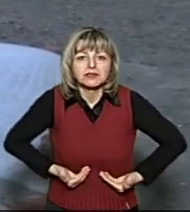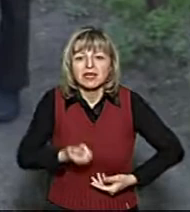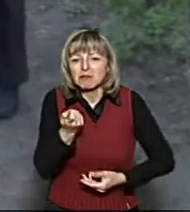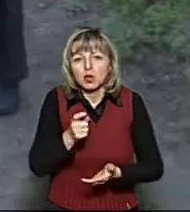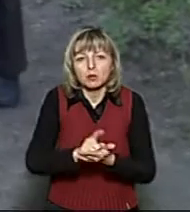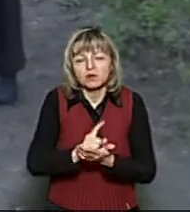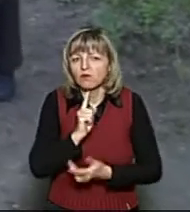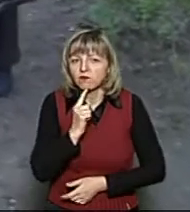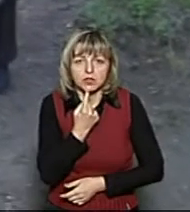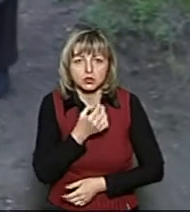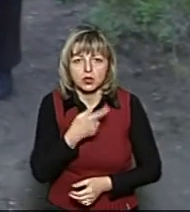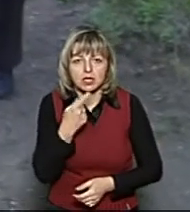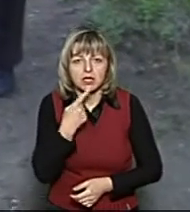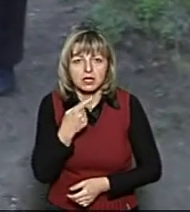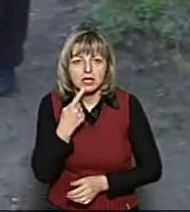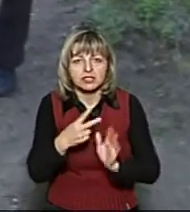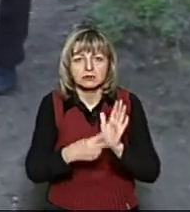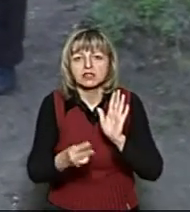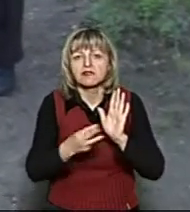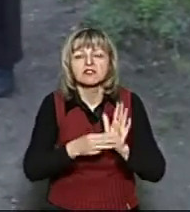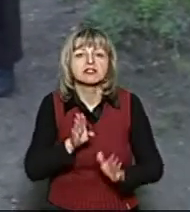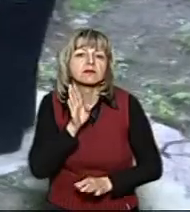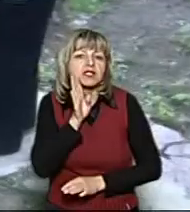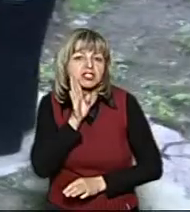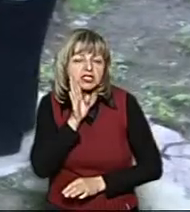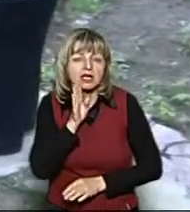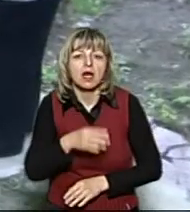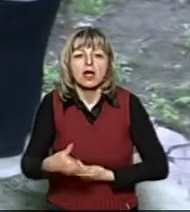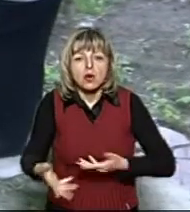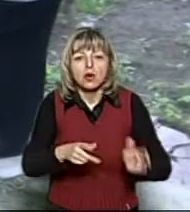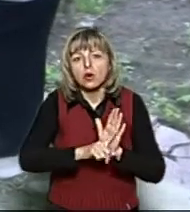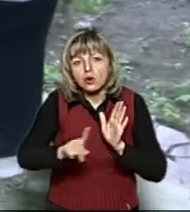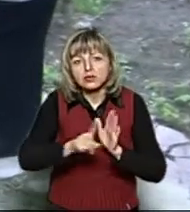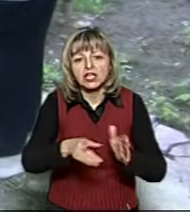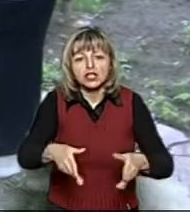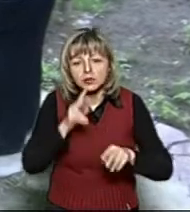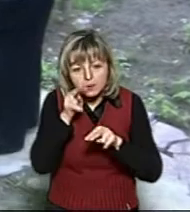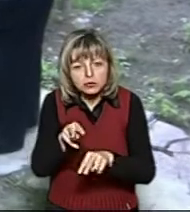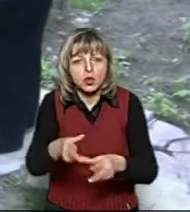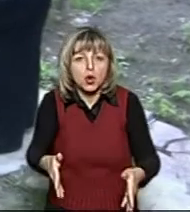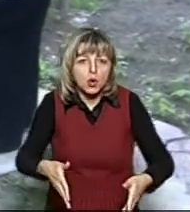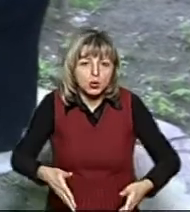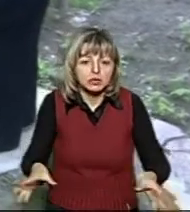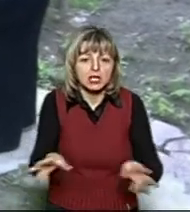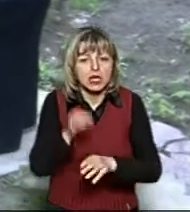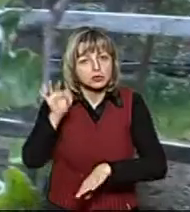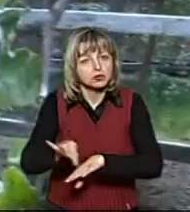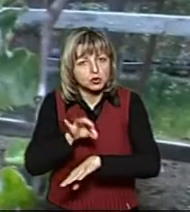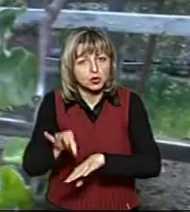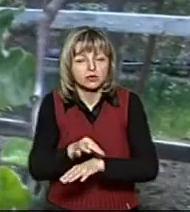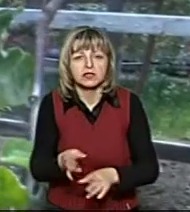невелику пенсію дуже важко, каже 77-річна Здислава Зуєва. Ходить пішки на дачу, аби доглядати за городом разом із